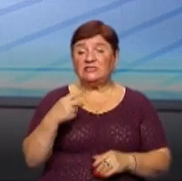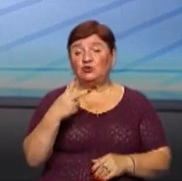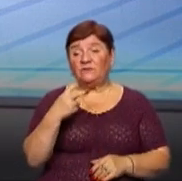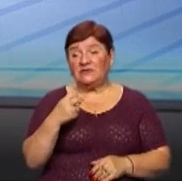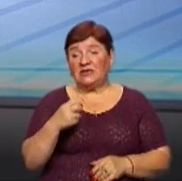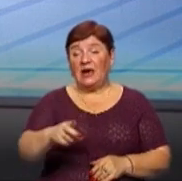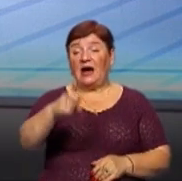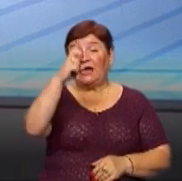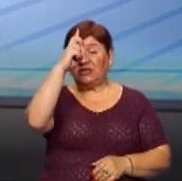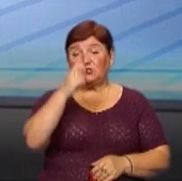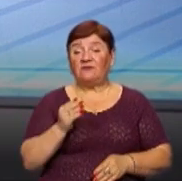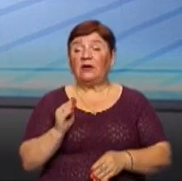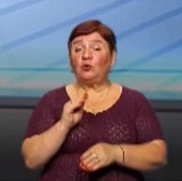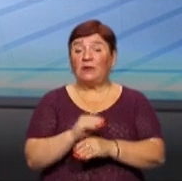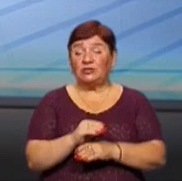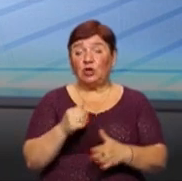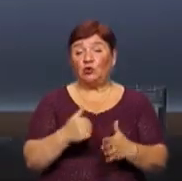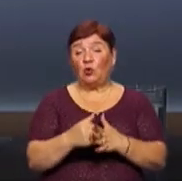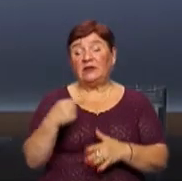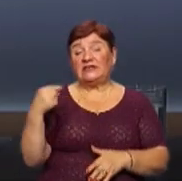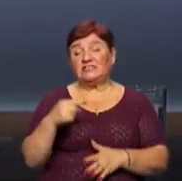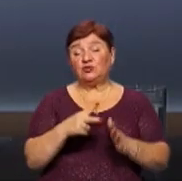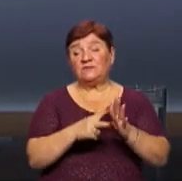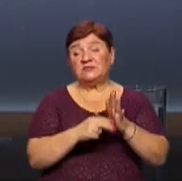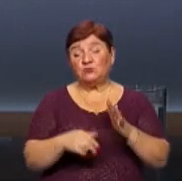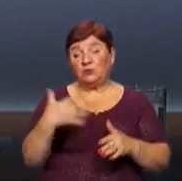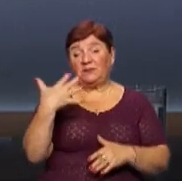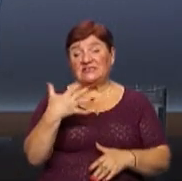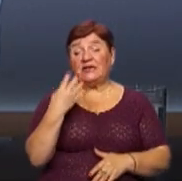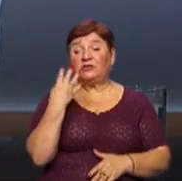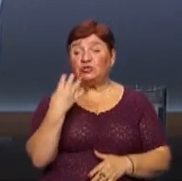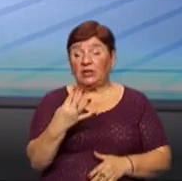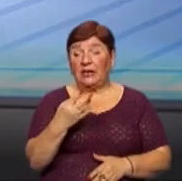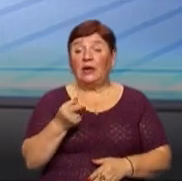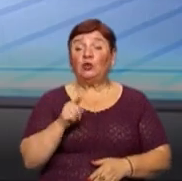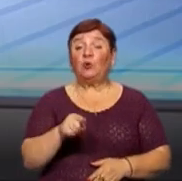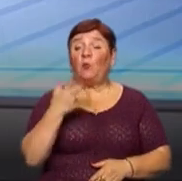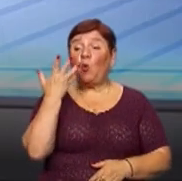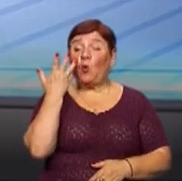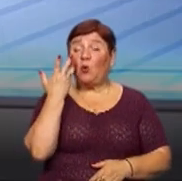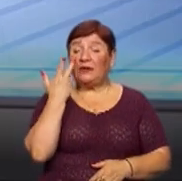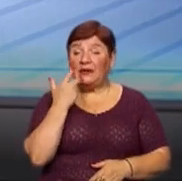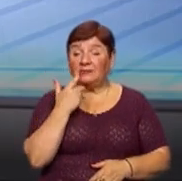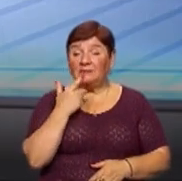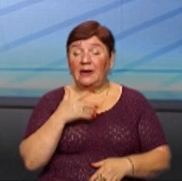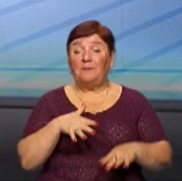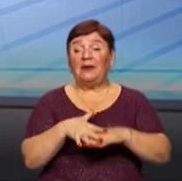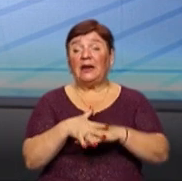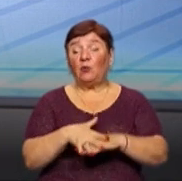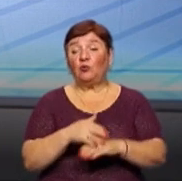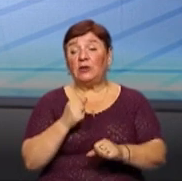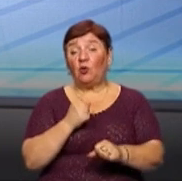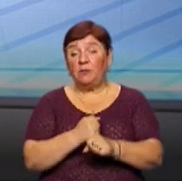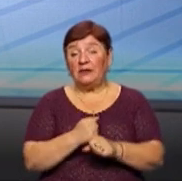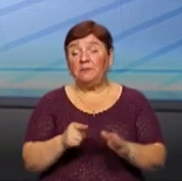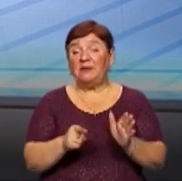гривень, а держава доплачує до 1854, тобто йде доплата. І тому, коли певні перерахунки робляться, то, на